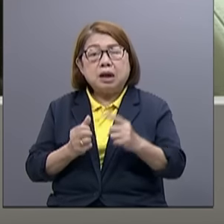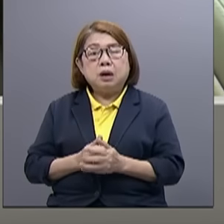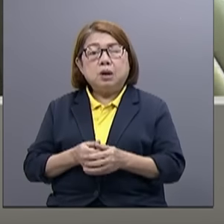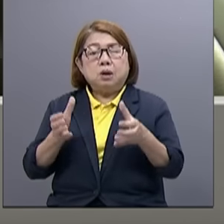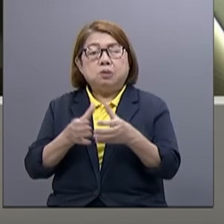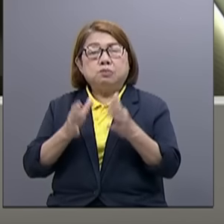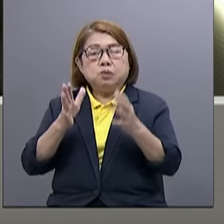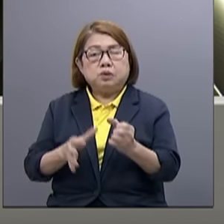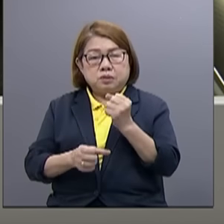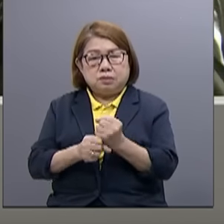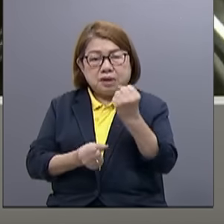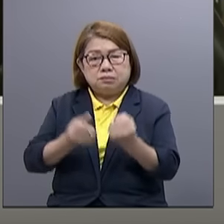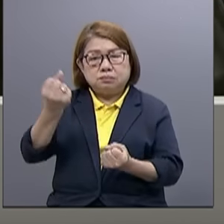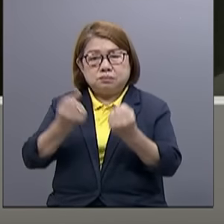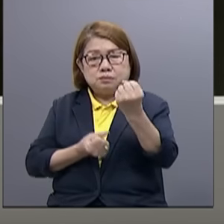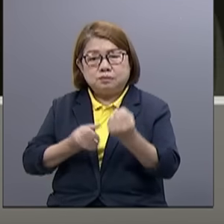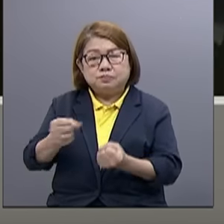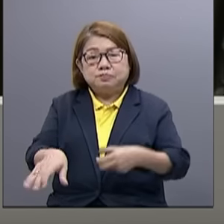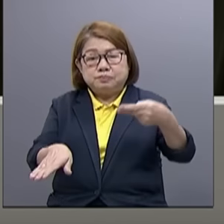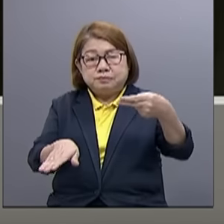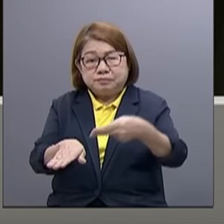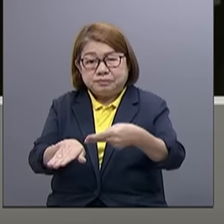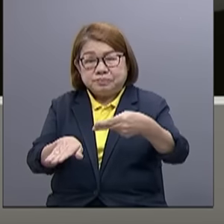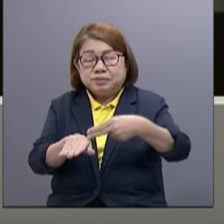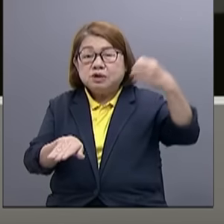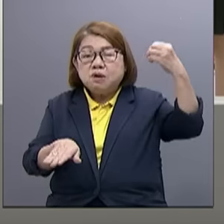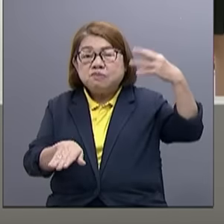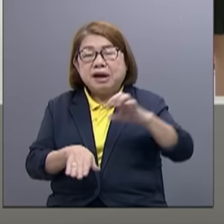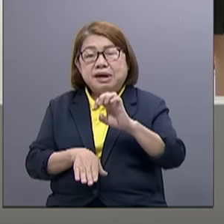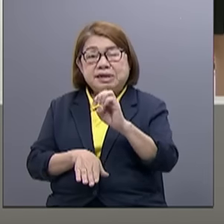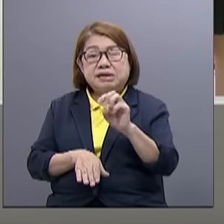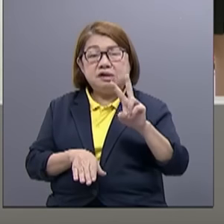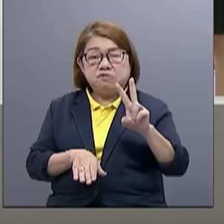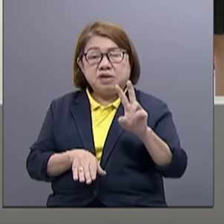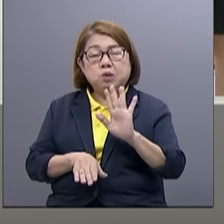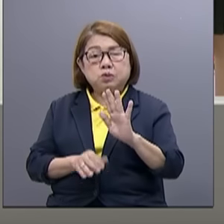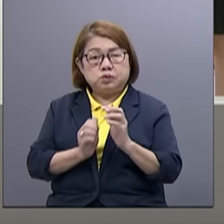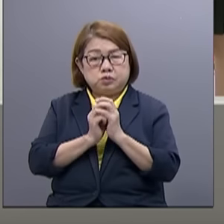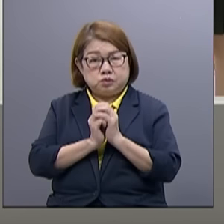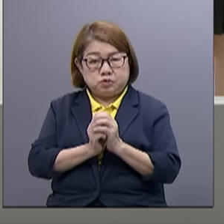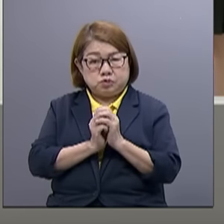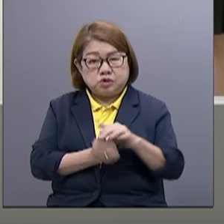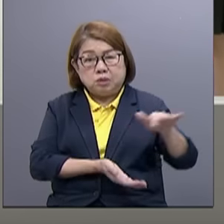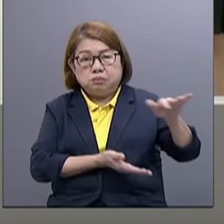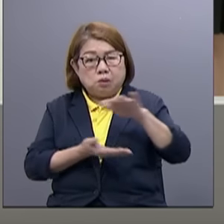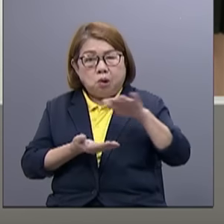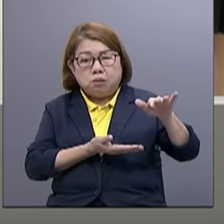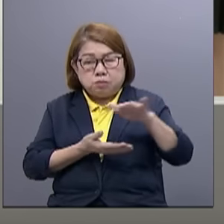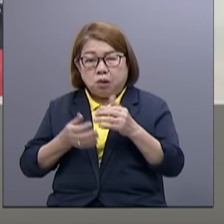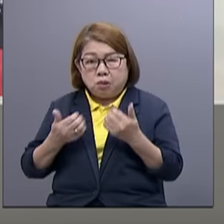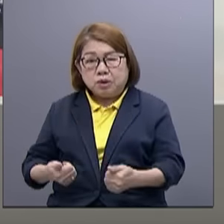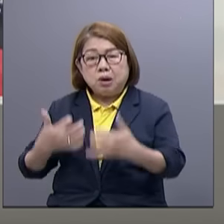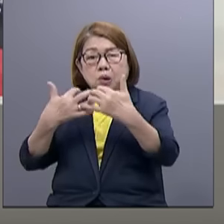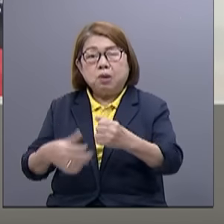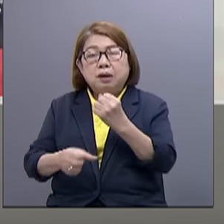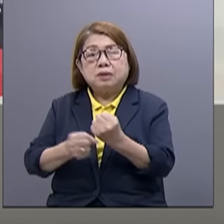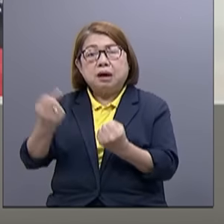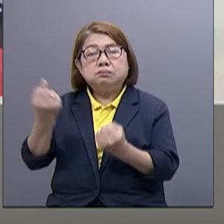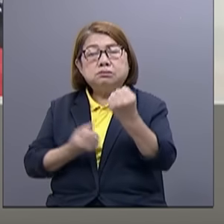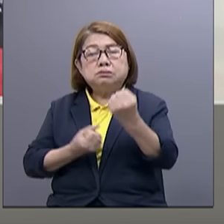านยนต์สันดาปจากการเข้ามาของรถยนต์ EV จากจีนเช่นเดียวกันค่ะที่จะทำให้หลายๆโรงงานในเวลานี้ส่งสัญญาณชัดเจ